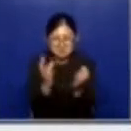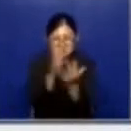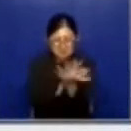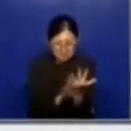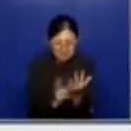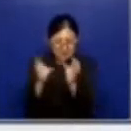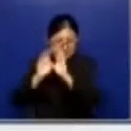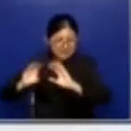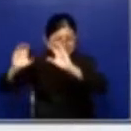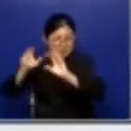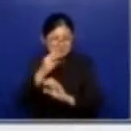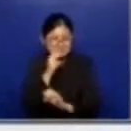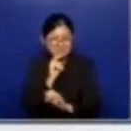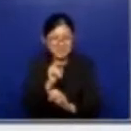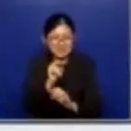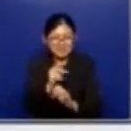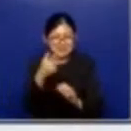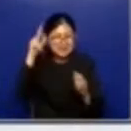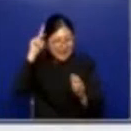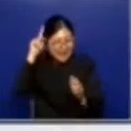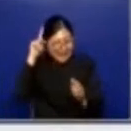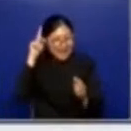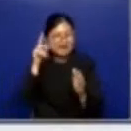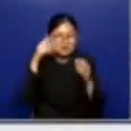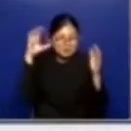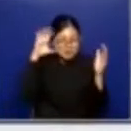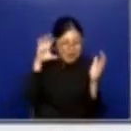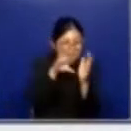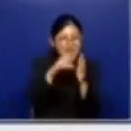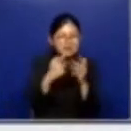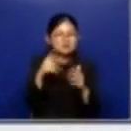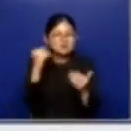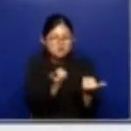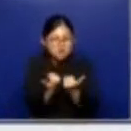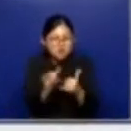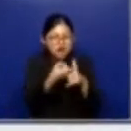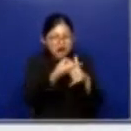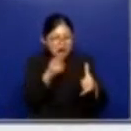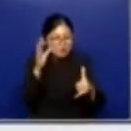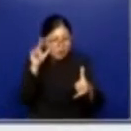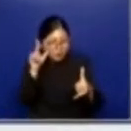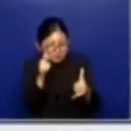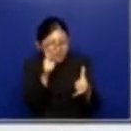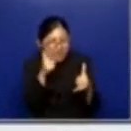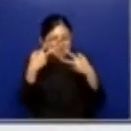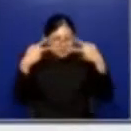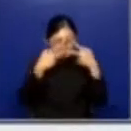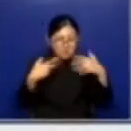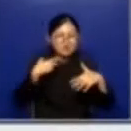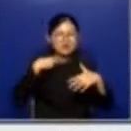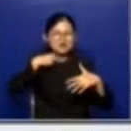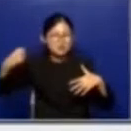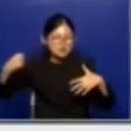เราเคยเห็นนะครับอยู่ในสื่อต่างๆไม่ว่าลูกฆ่าพ่อฆ่าแม่ปล้นจี้วิ่งราวลักเล็กขโม